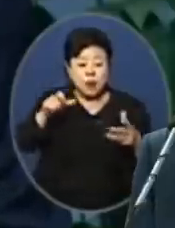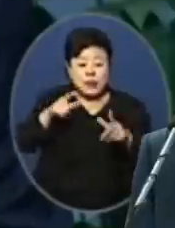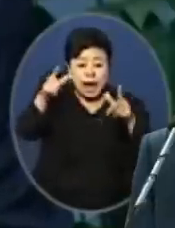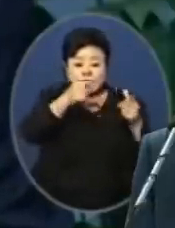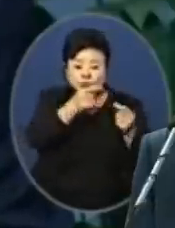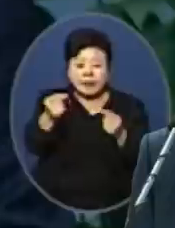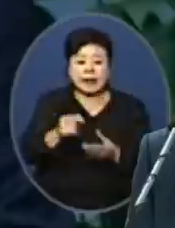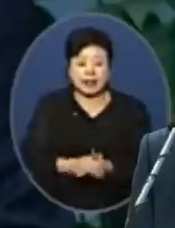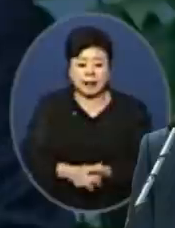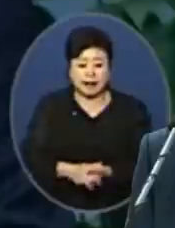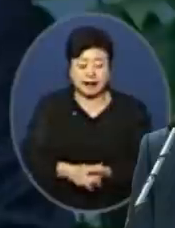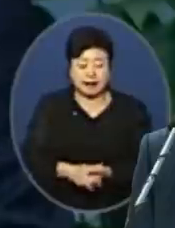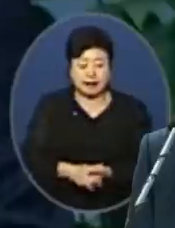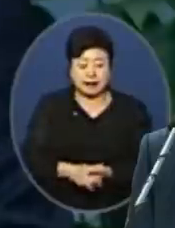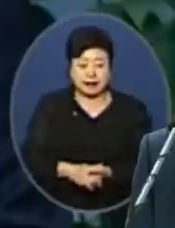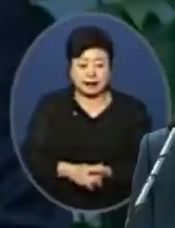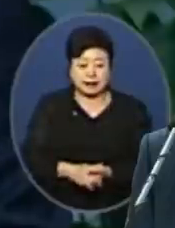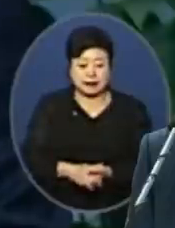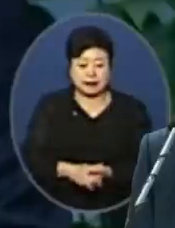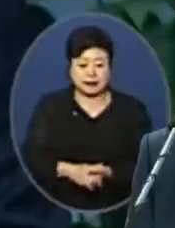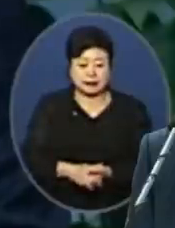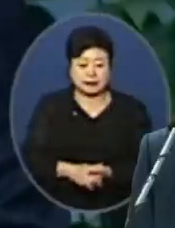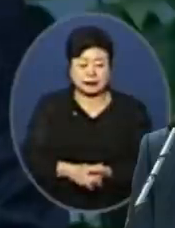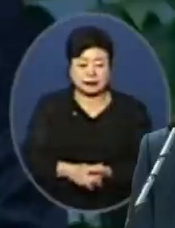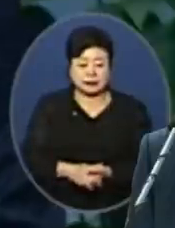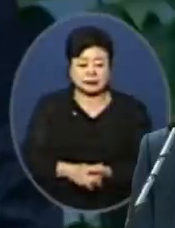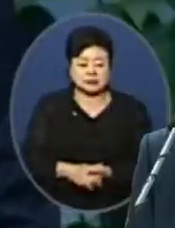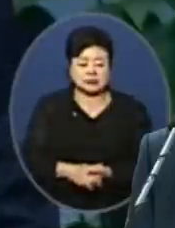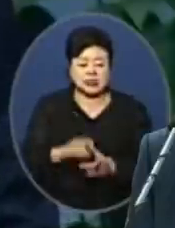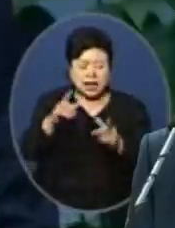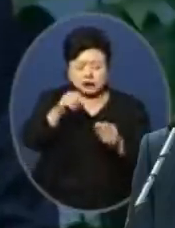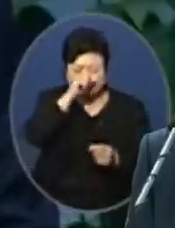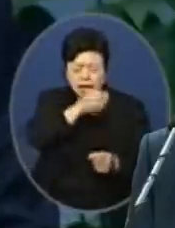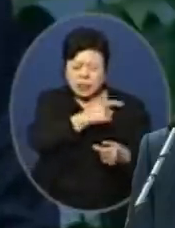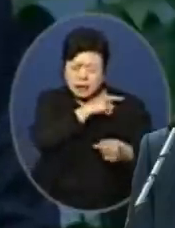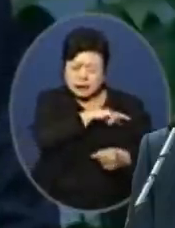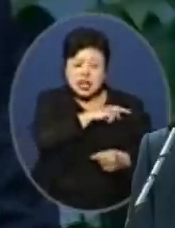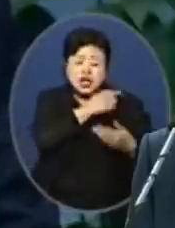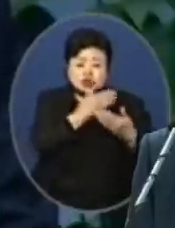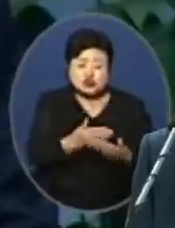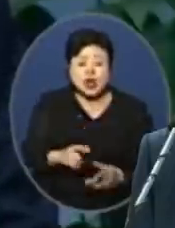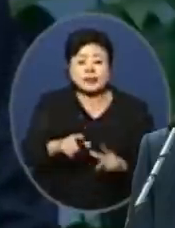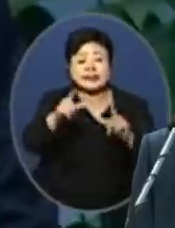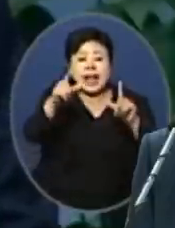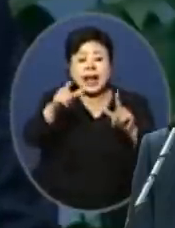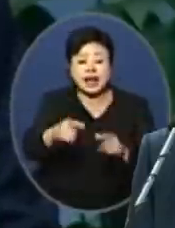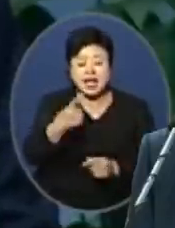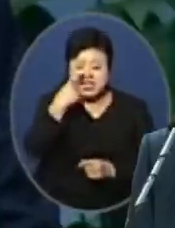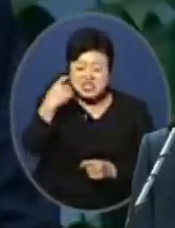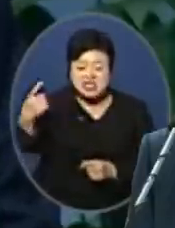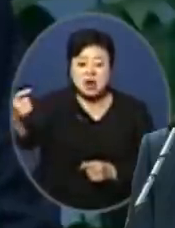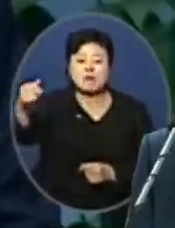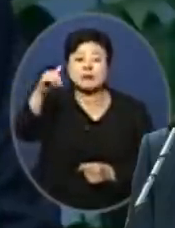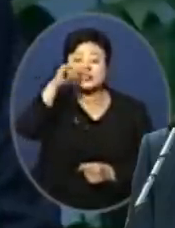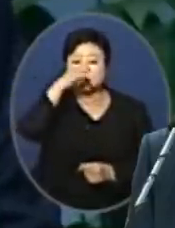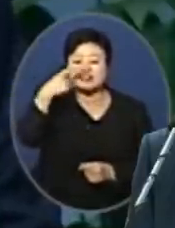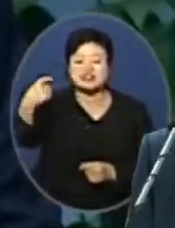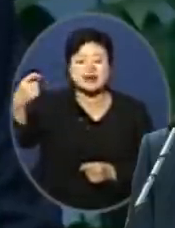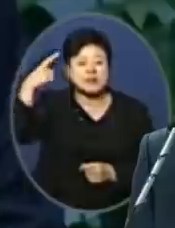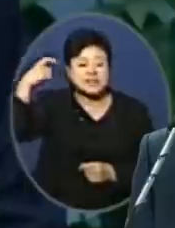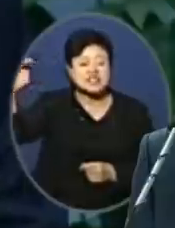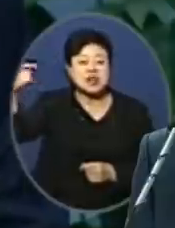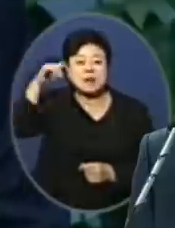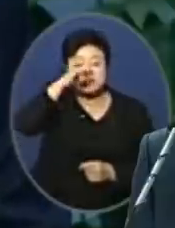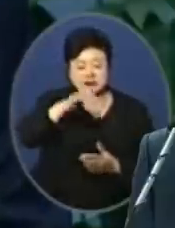꼭 같습니다. 그들 절기 중에는 가장 중요한 절기로 이 절기를 지킨 것입니다.